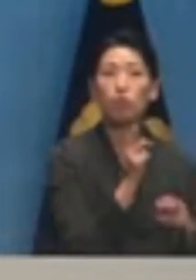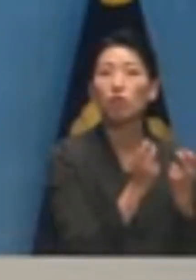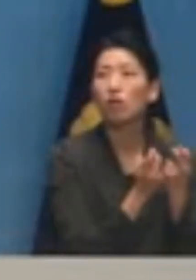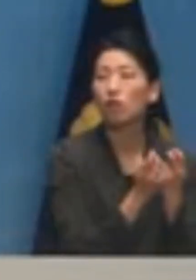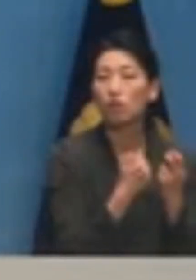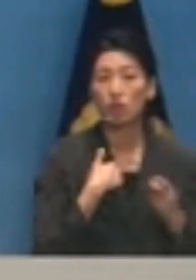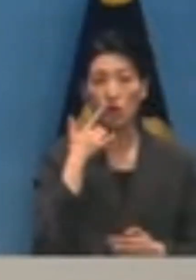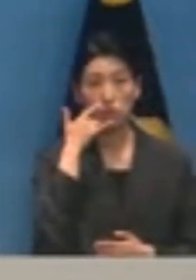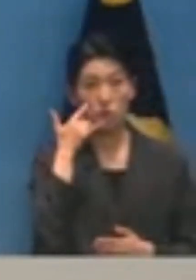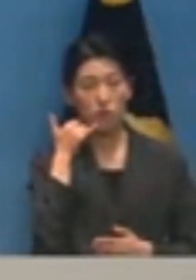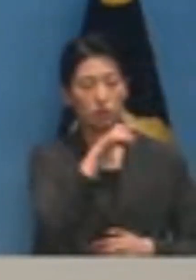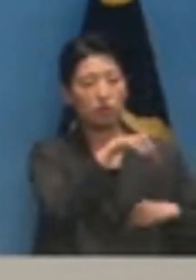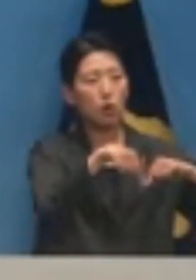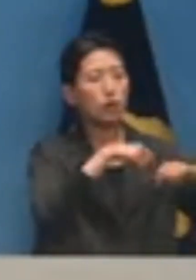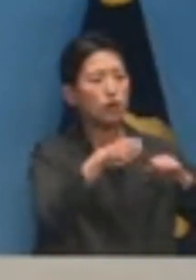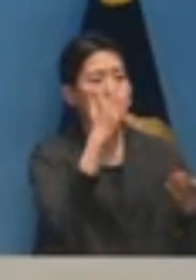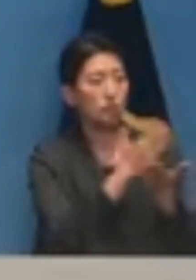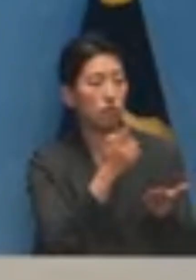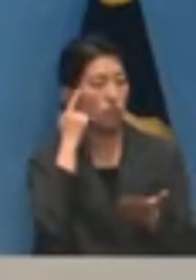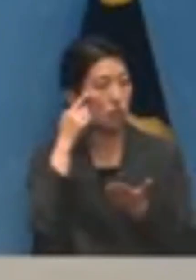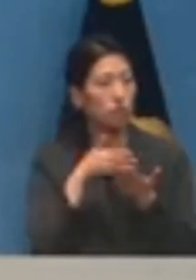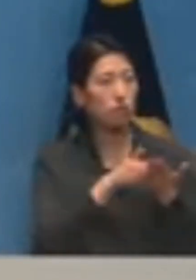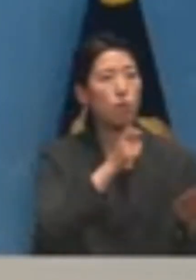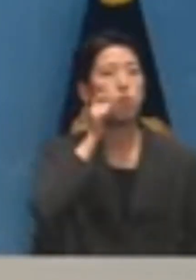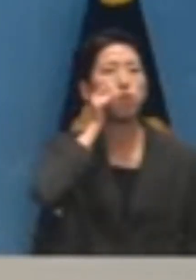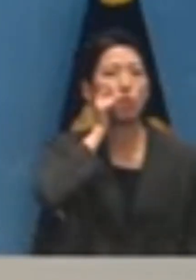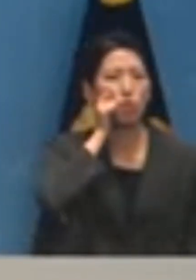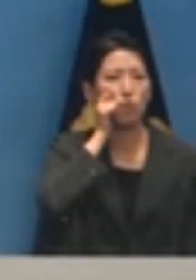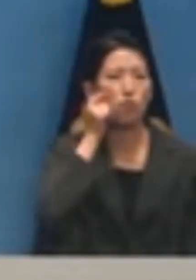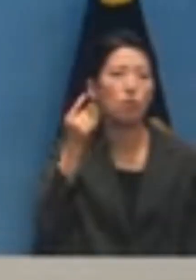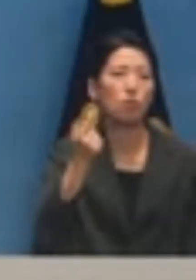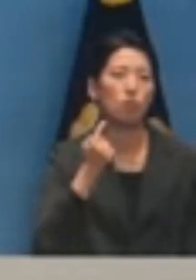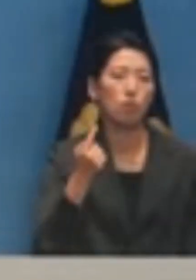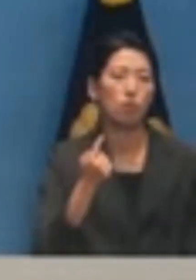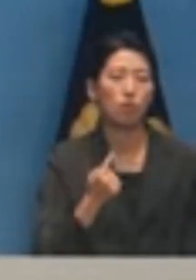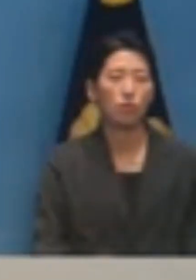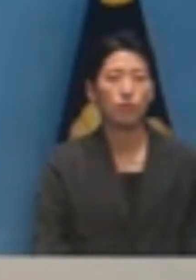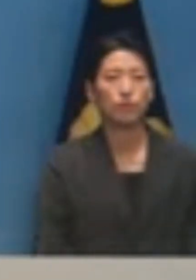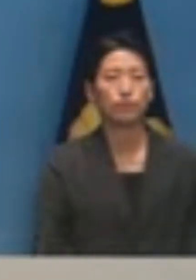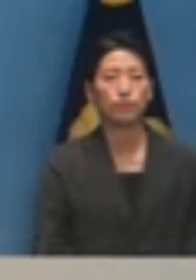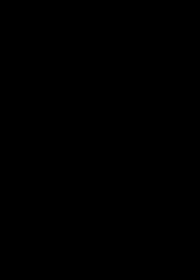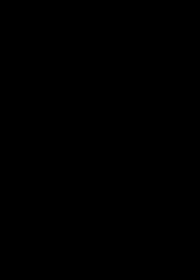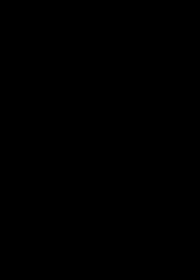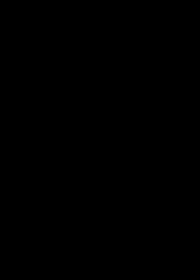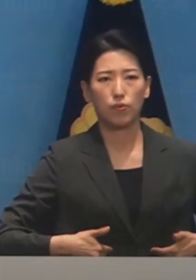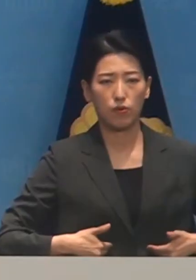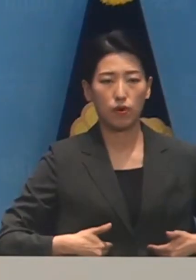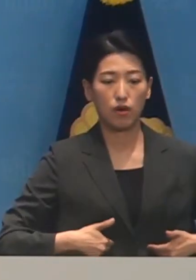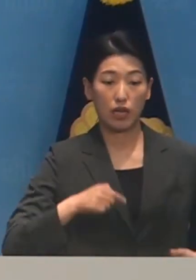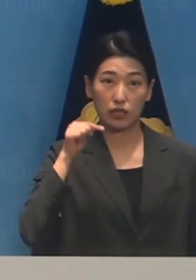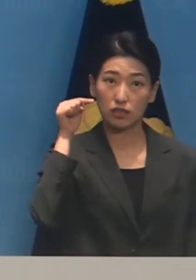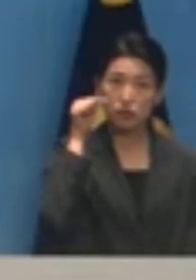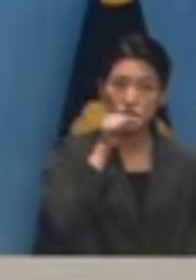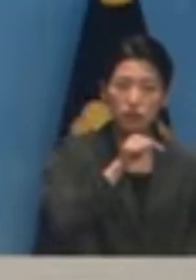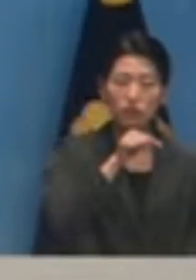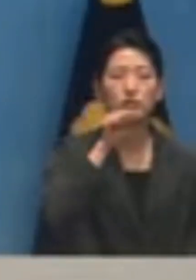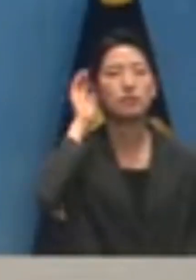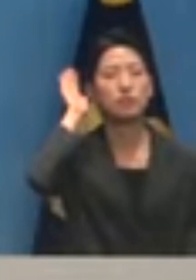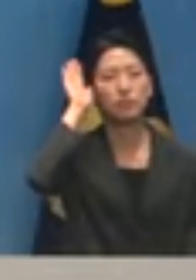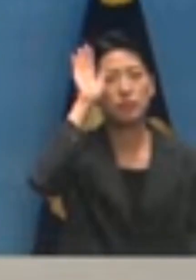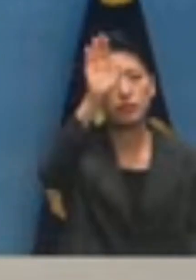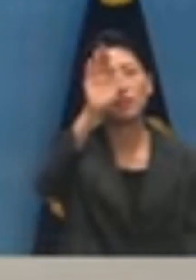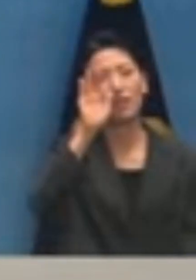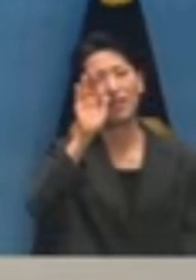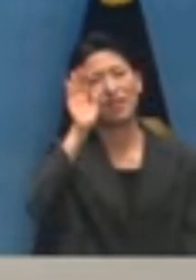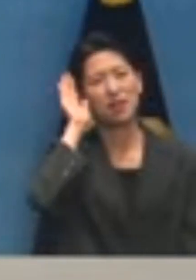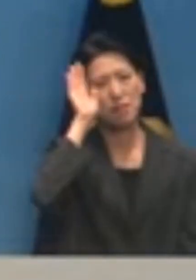민원을 제기할 수가 없다는 것을 의미하는 것입니다. 이 부분에 대해서 교사분들의 미래가